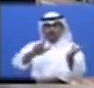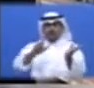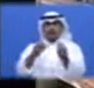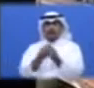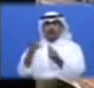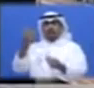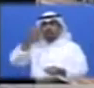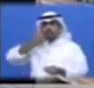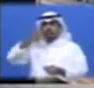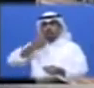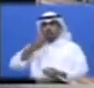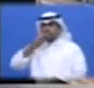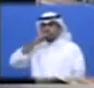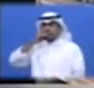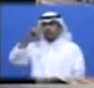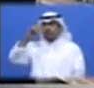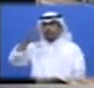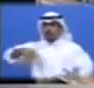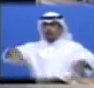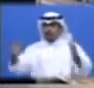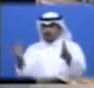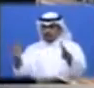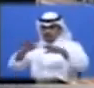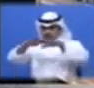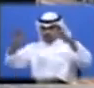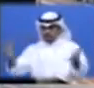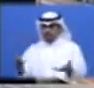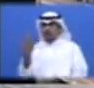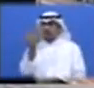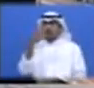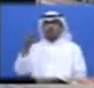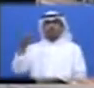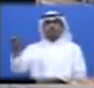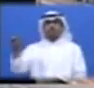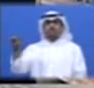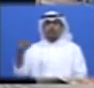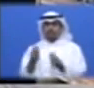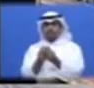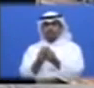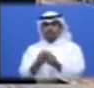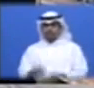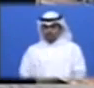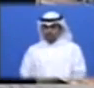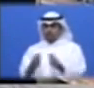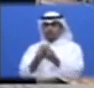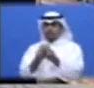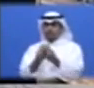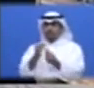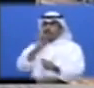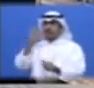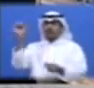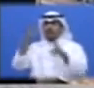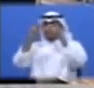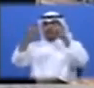500 حصة غذائية على المتضررين من جراء النزاع المسلح في سوريا، بالتنسيق طبعا مع الصليب الأحمر